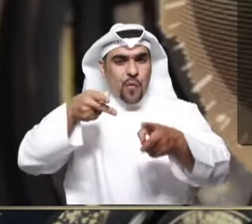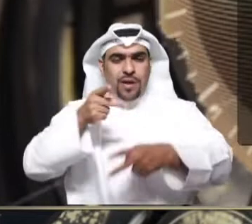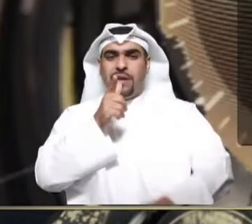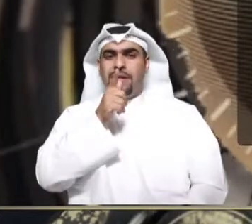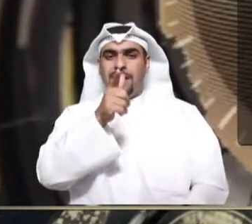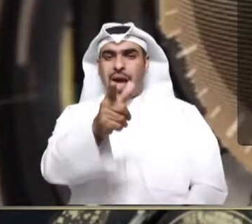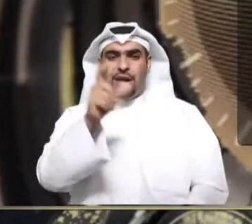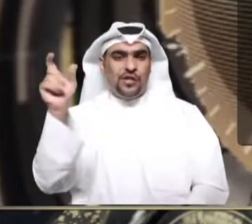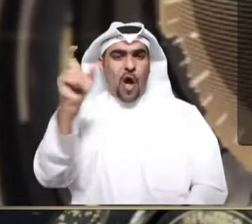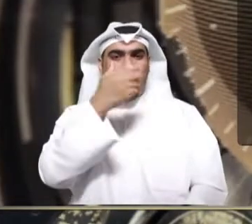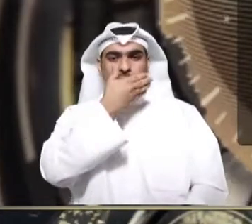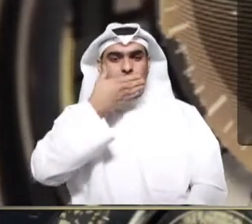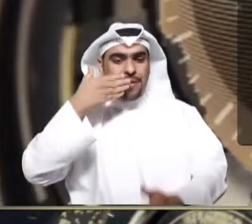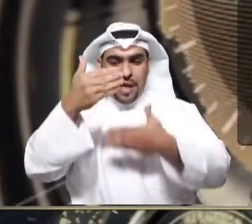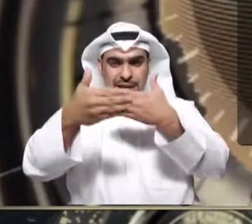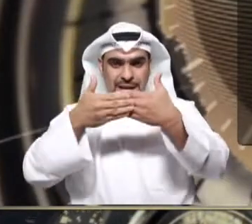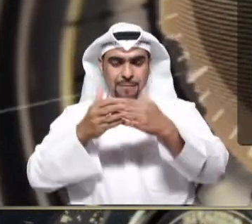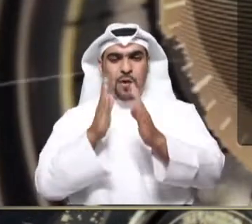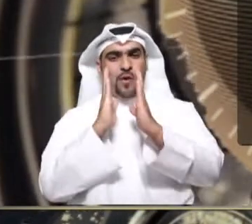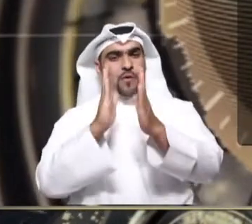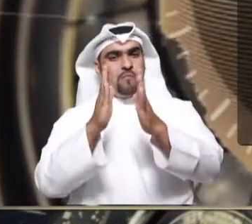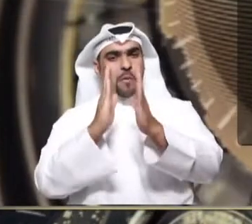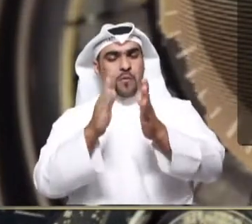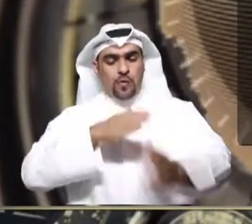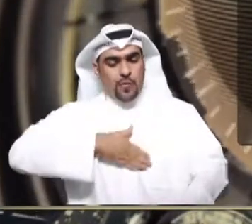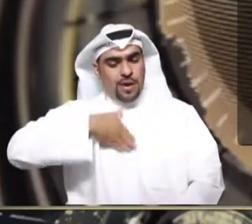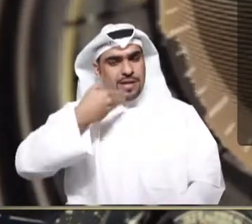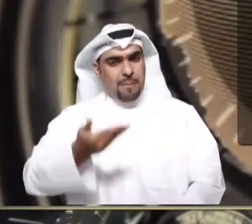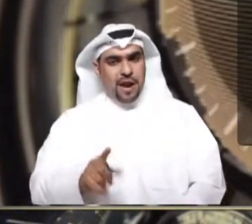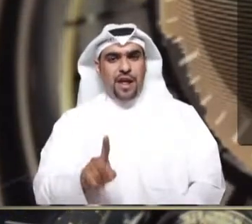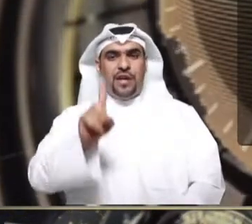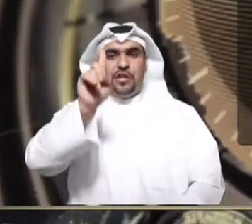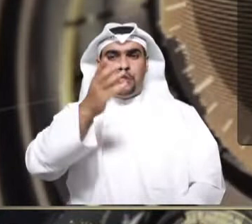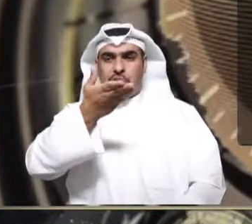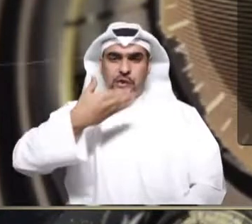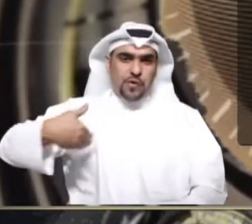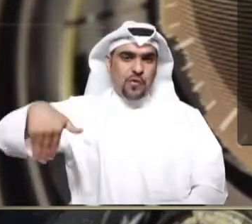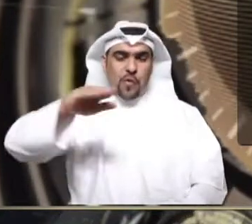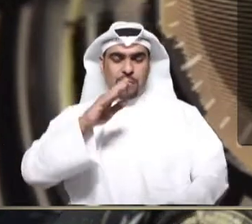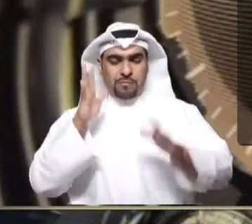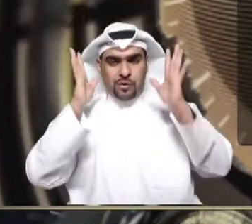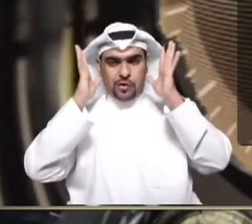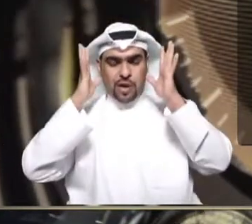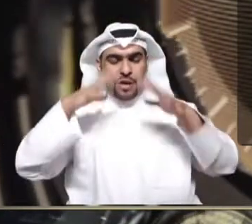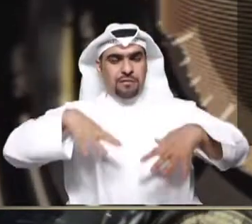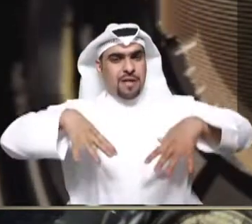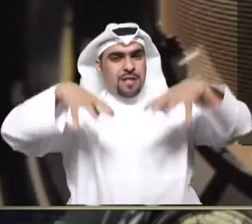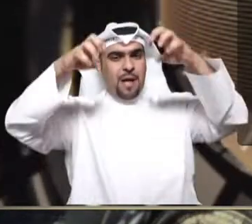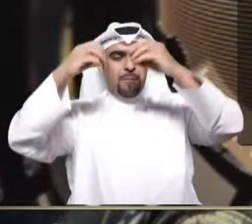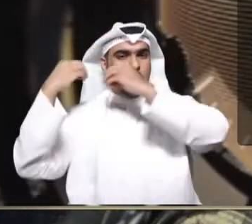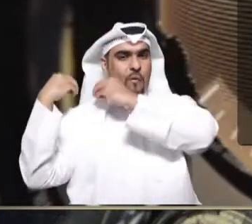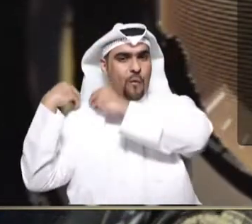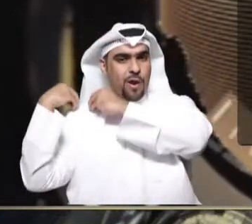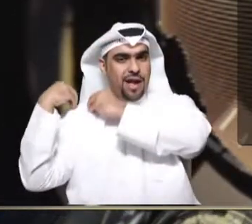خالص تهانيه وأطيب تمنياته بمناسبة حلول شهر رمضان المبارك، سائلا المولى عز وجل